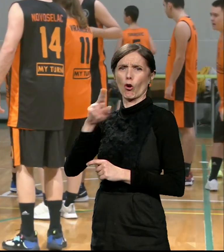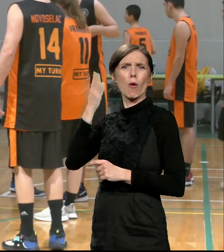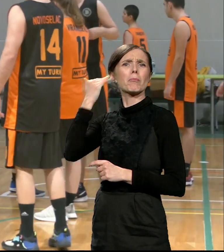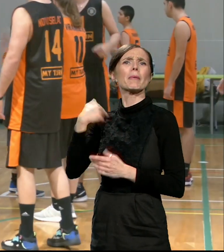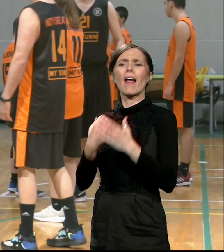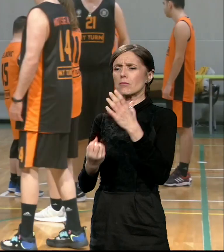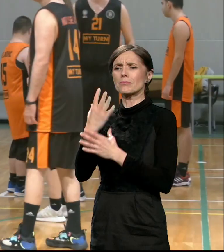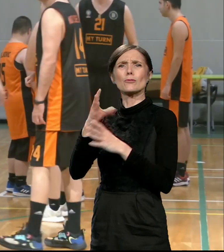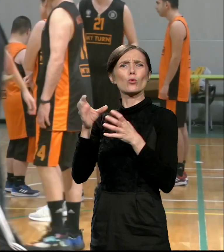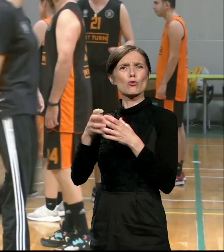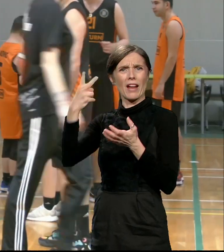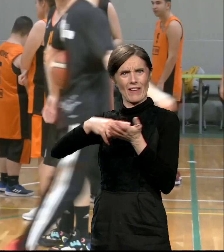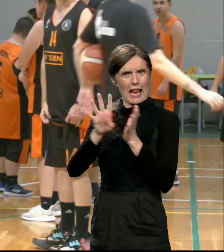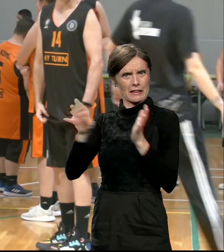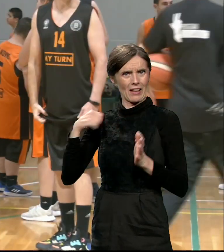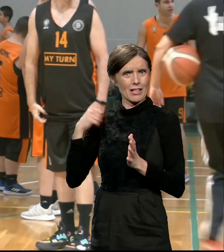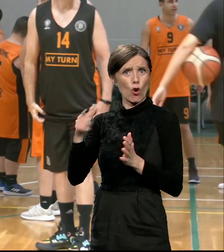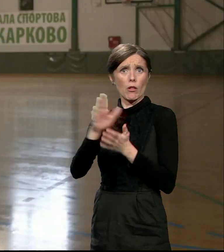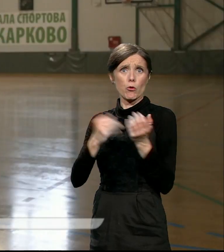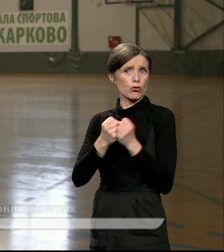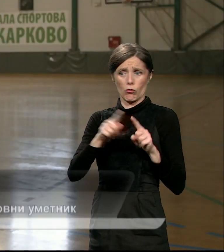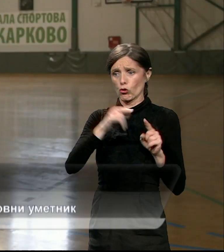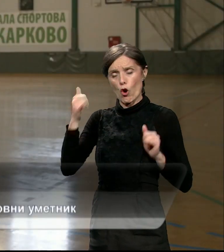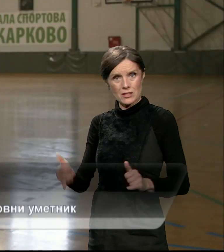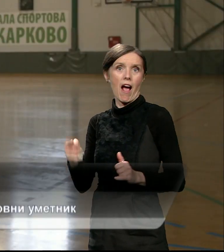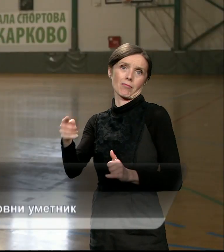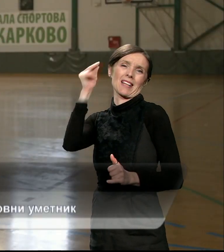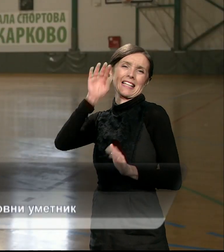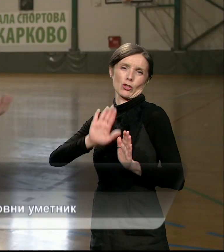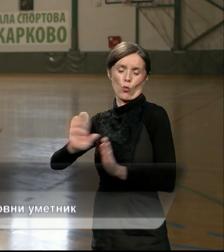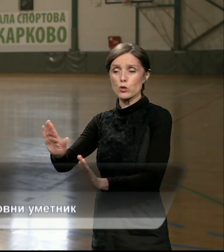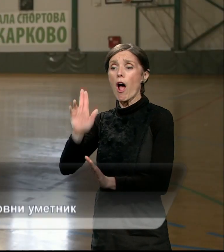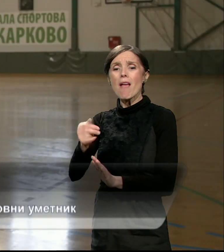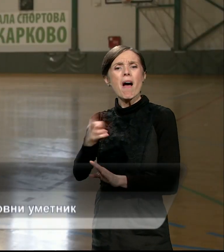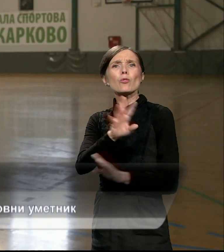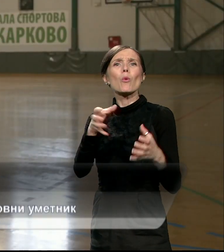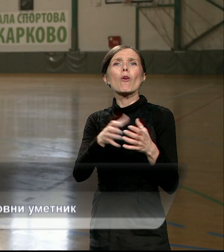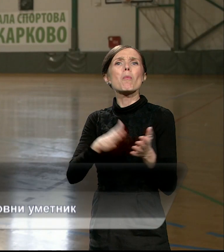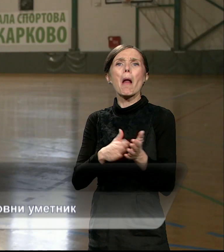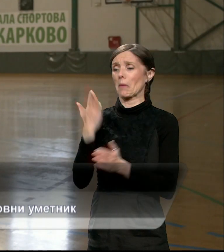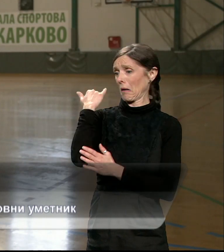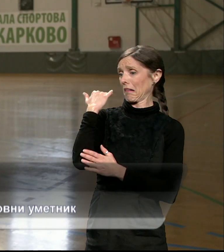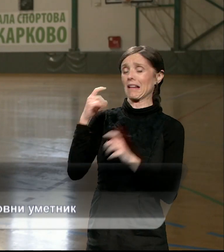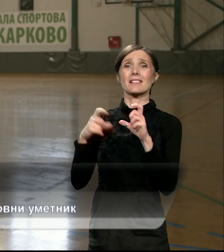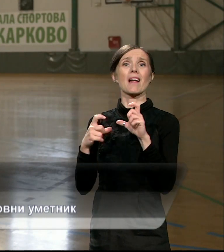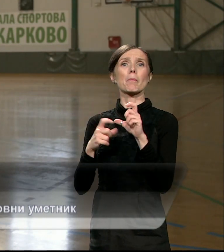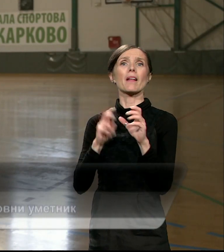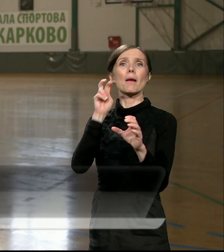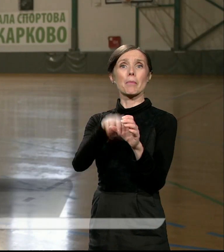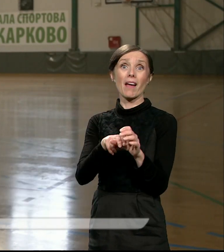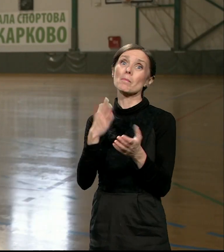a imamo i neke ljude koji su nam se priključili evo od septembra. I onda se tu dešava taj, pa bi